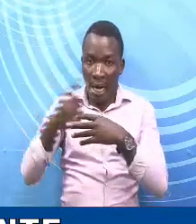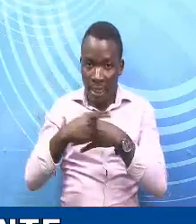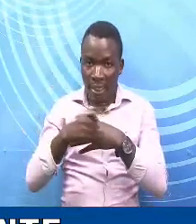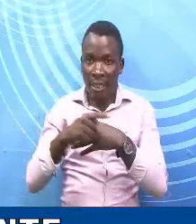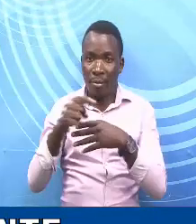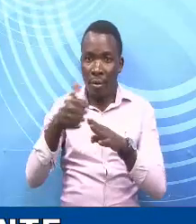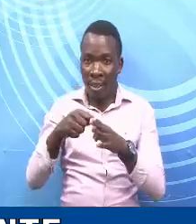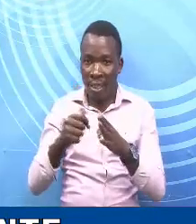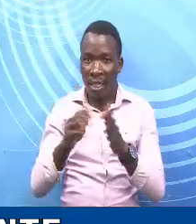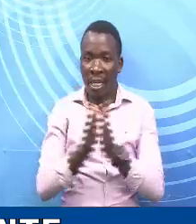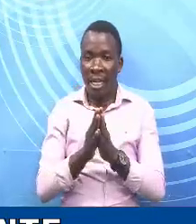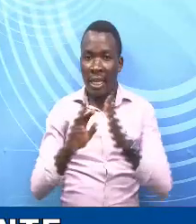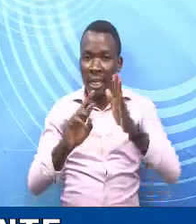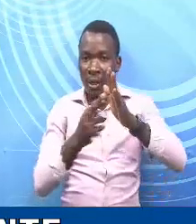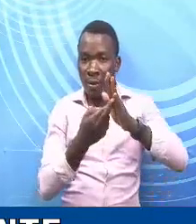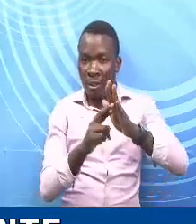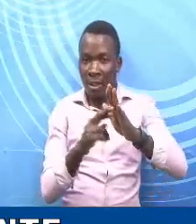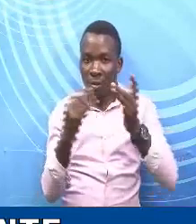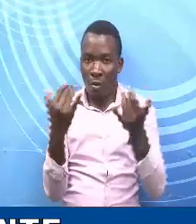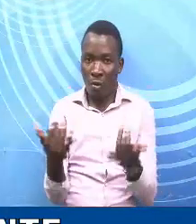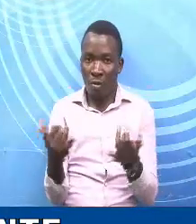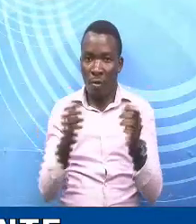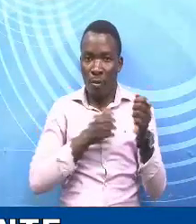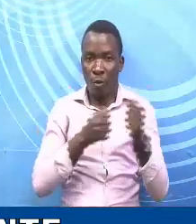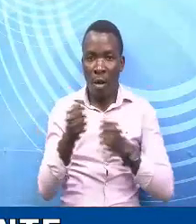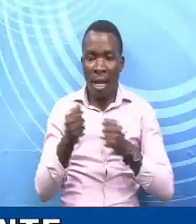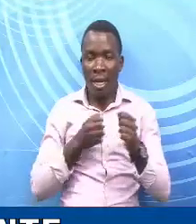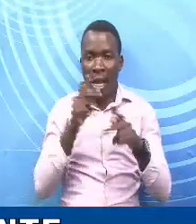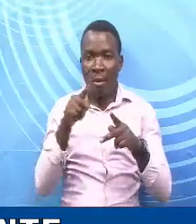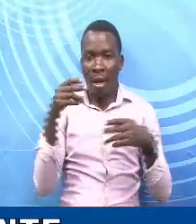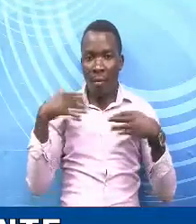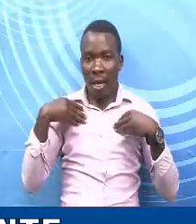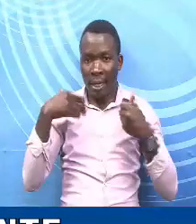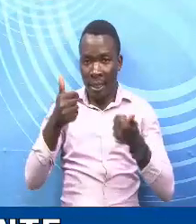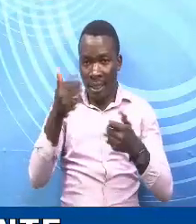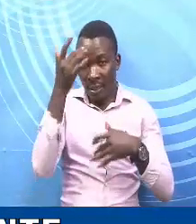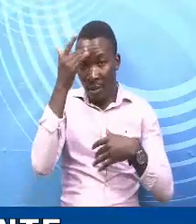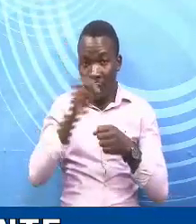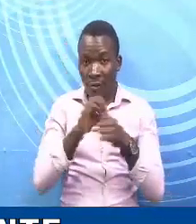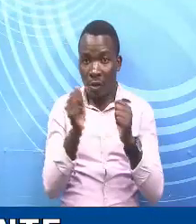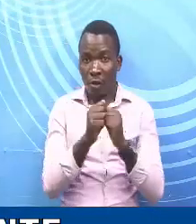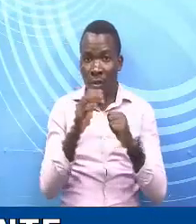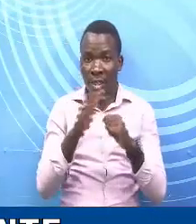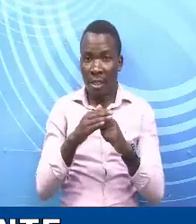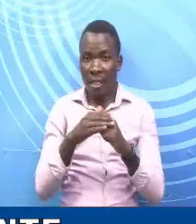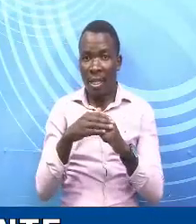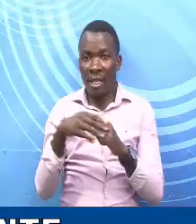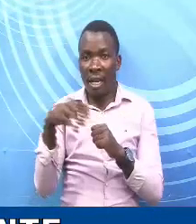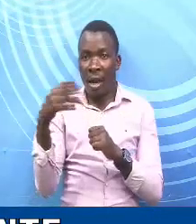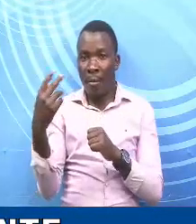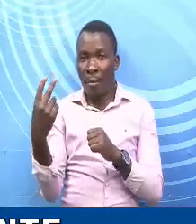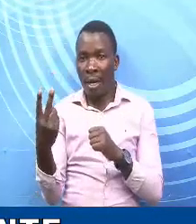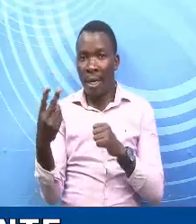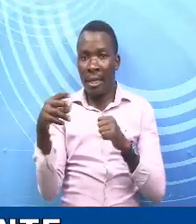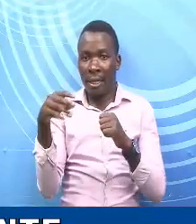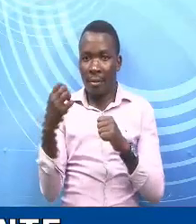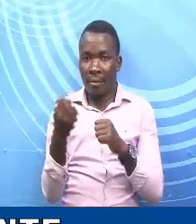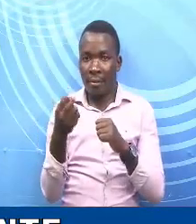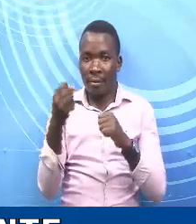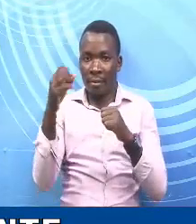n'akarere ka Rutsiro kuri uyu munsi kandi mu Rwanda abantu bakize icyorezo cya COVID-19 bagera kuri